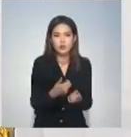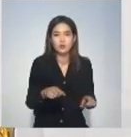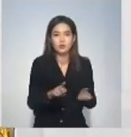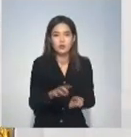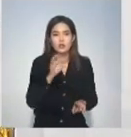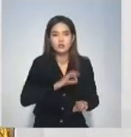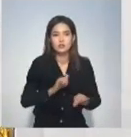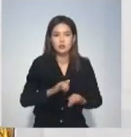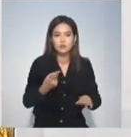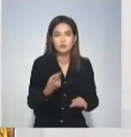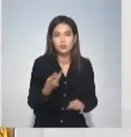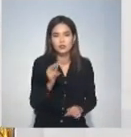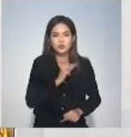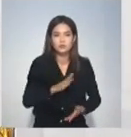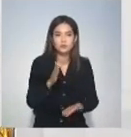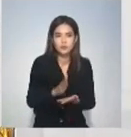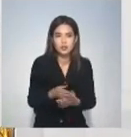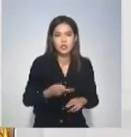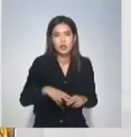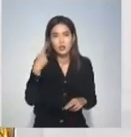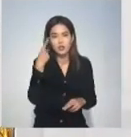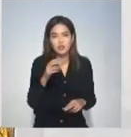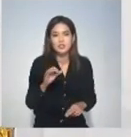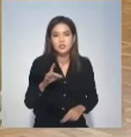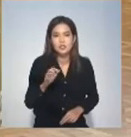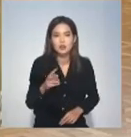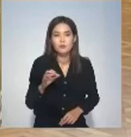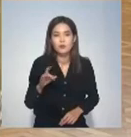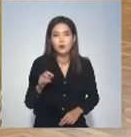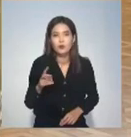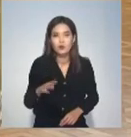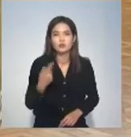дамыту үшін бірлесіп жұмыс істейтін болады. Атап айтқанда, Иранға, Парсы шығанағы мен